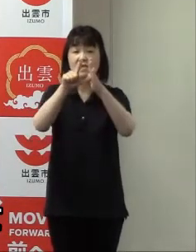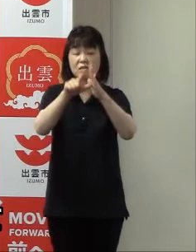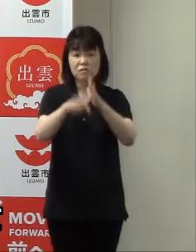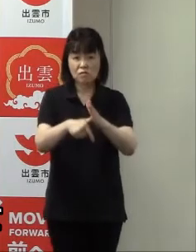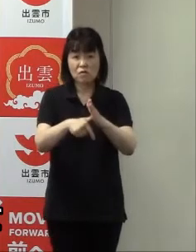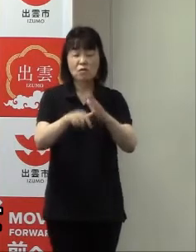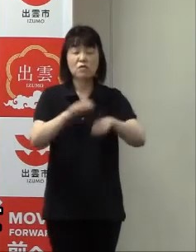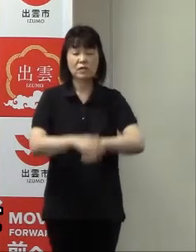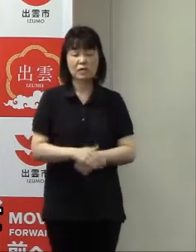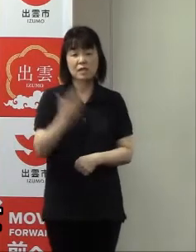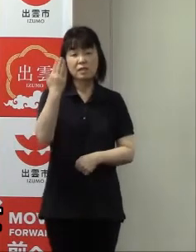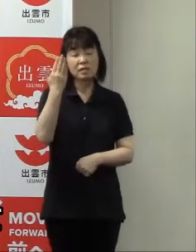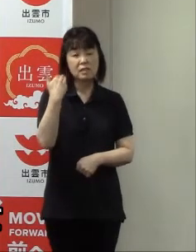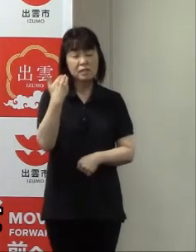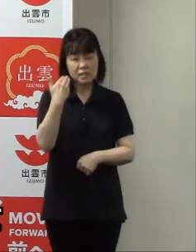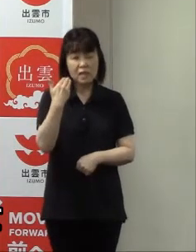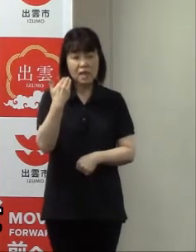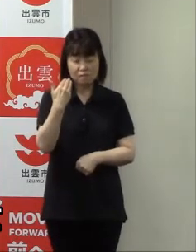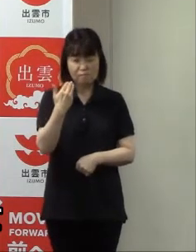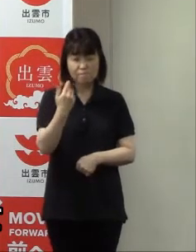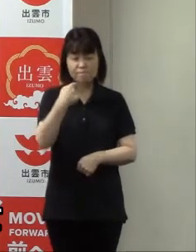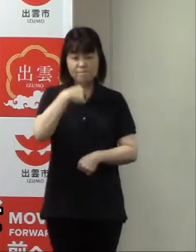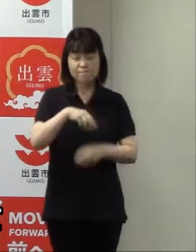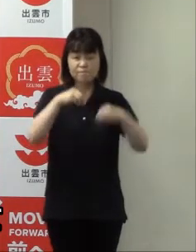事前了解については、